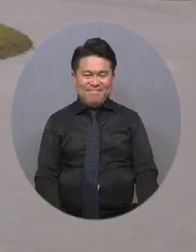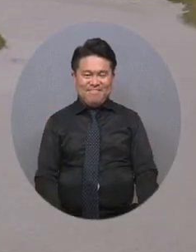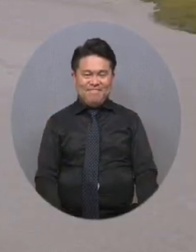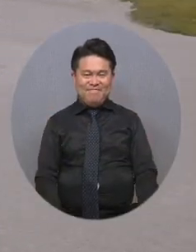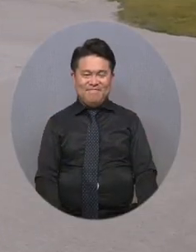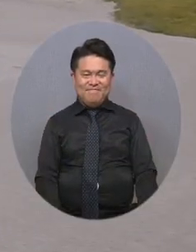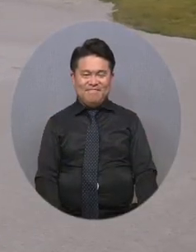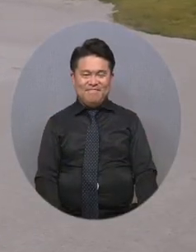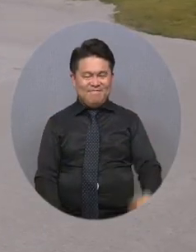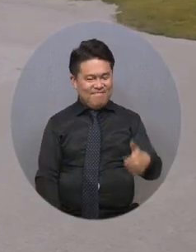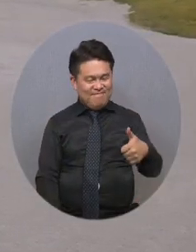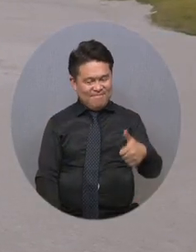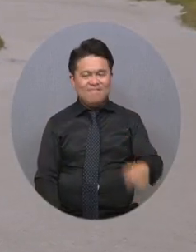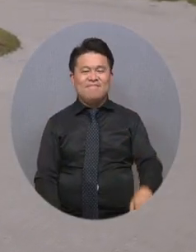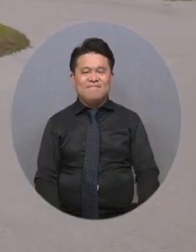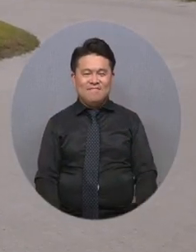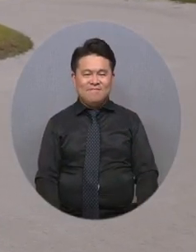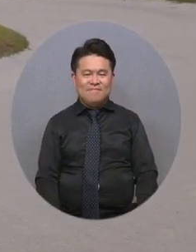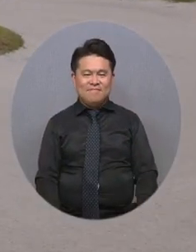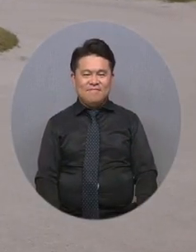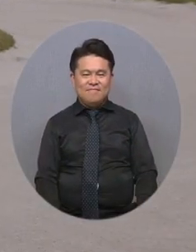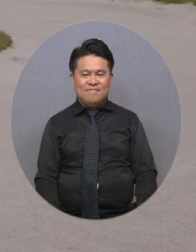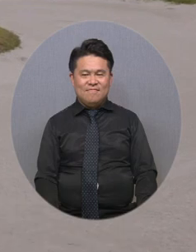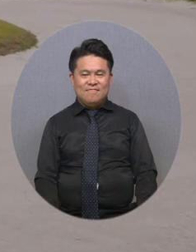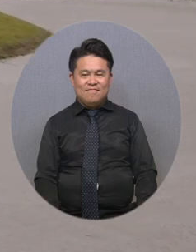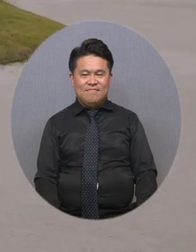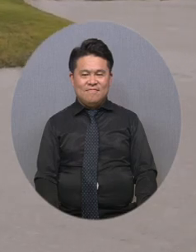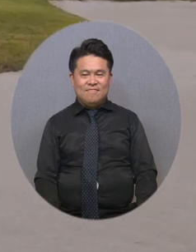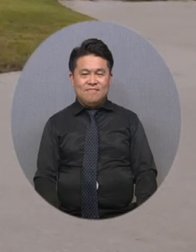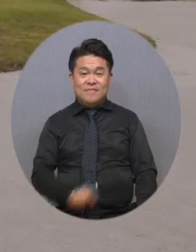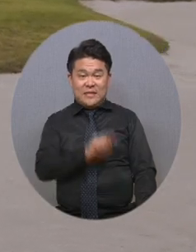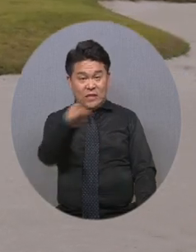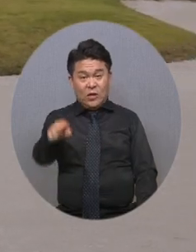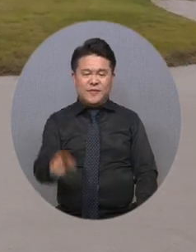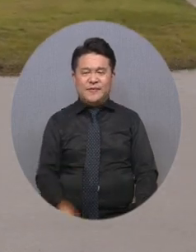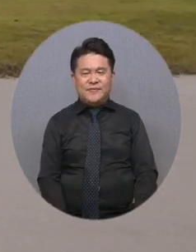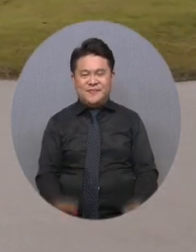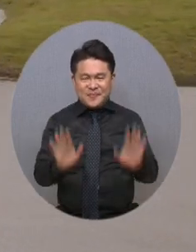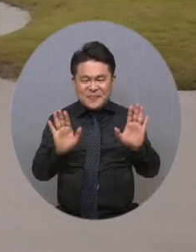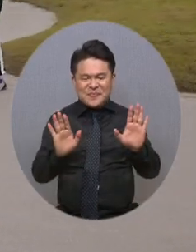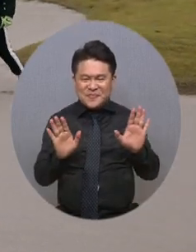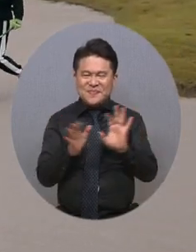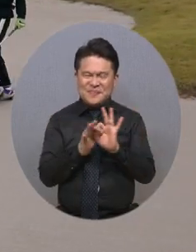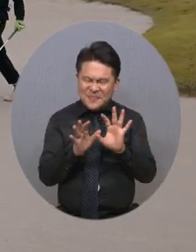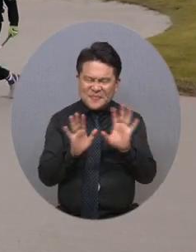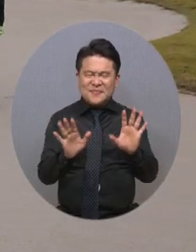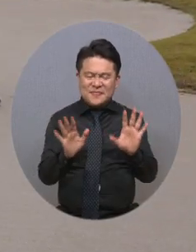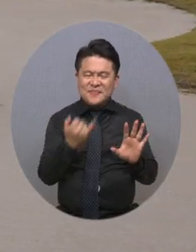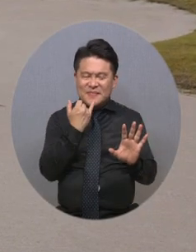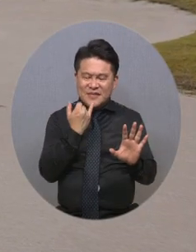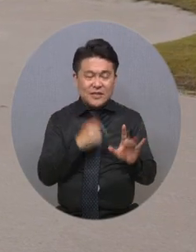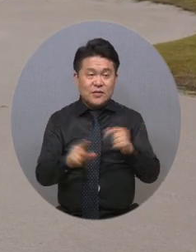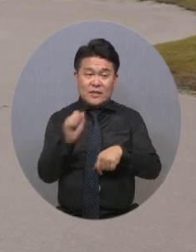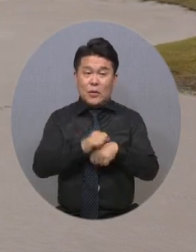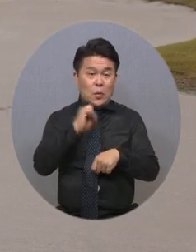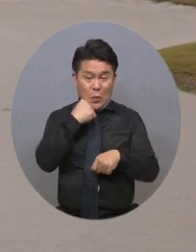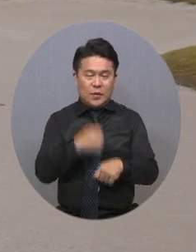그레이트. 아우 길었어. 아니 어쩔 수 없어. 백스핀 안 먹었어. 얘보다 잘할 수는 없어.